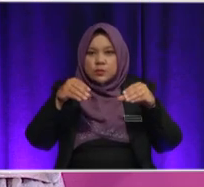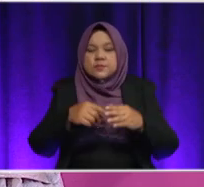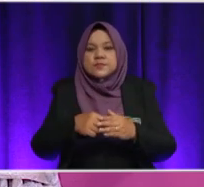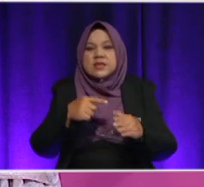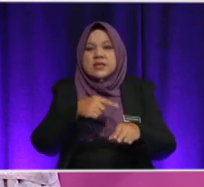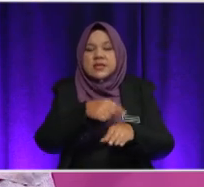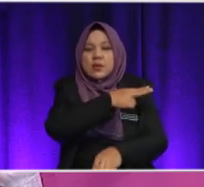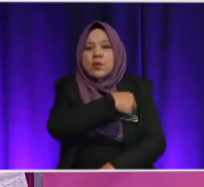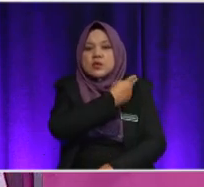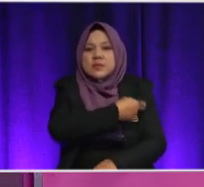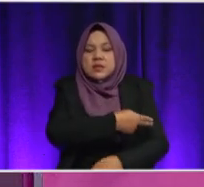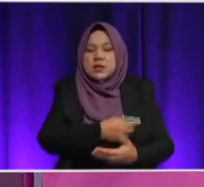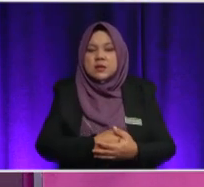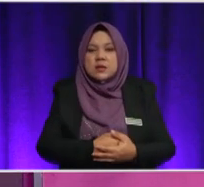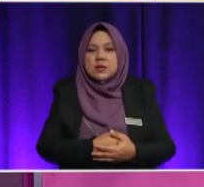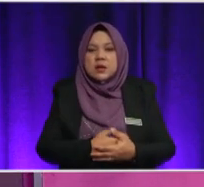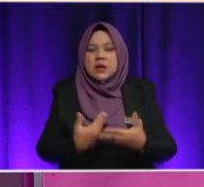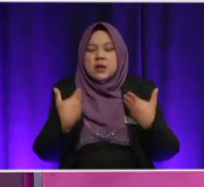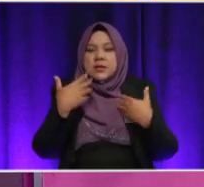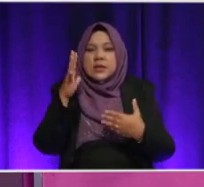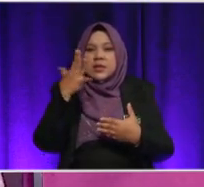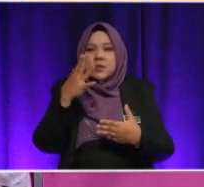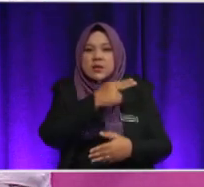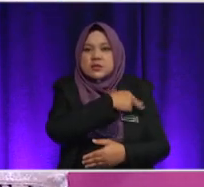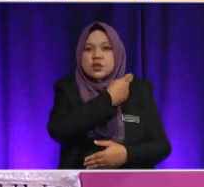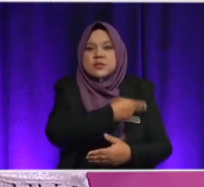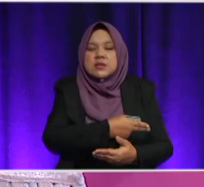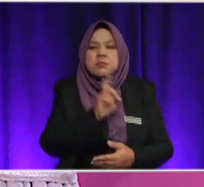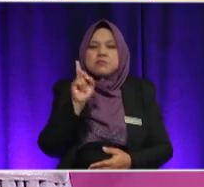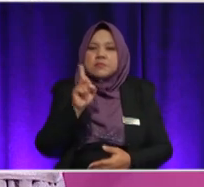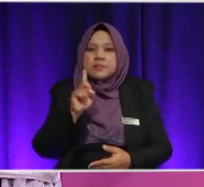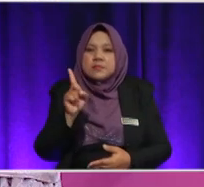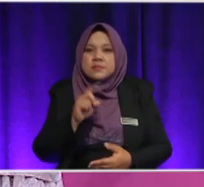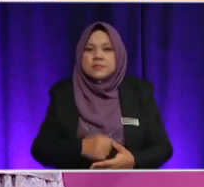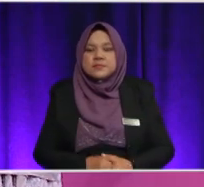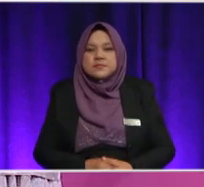hospital dan terdapat 15 hospita merah tahu tak mana